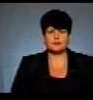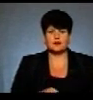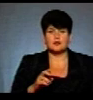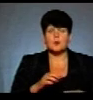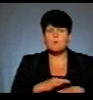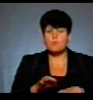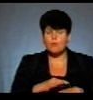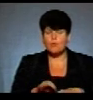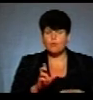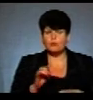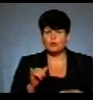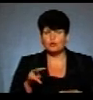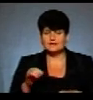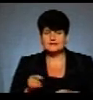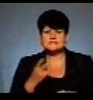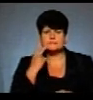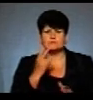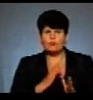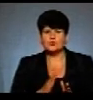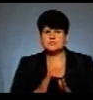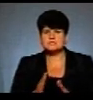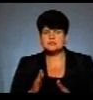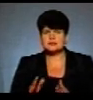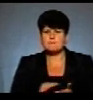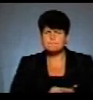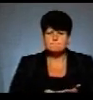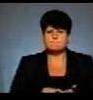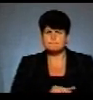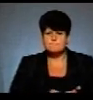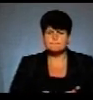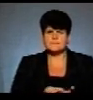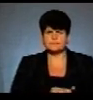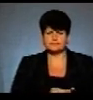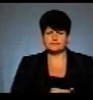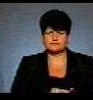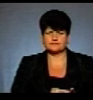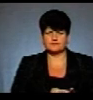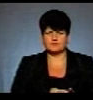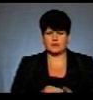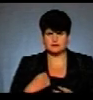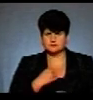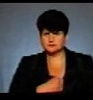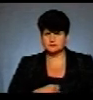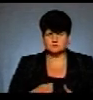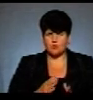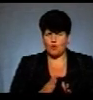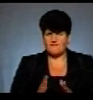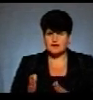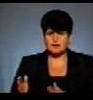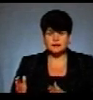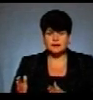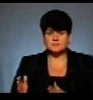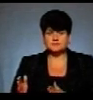булінг – це систематична, повторювана така агресивна поведінка, яка